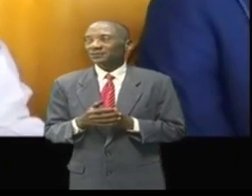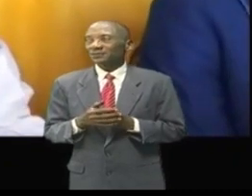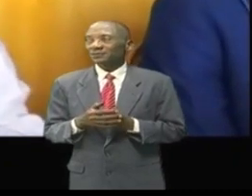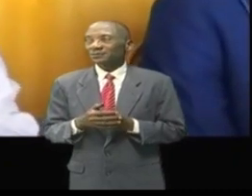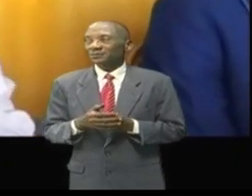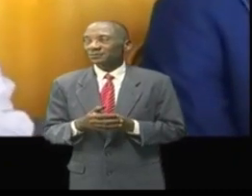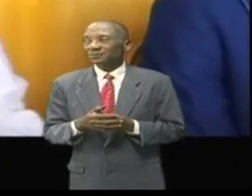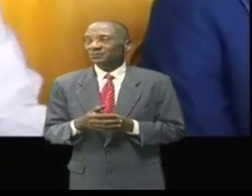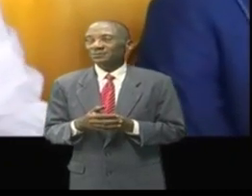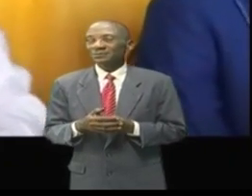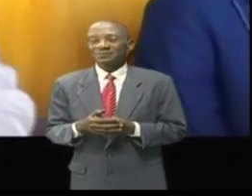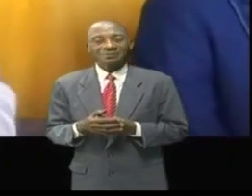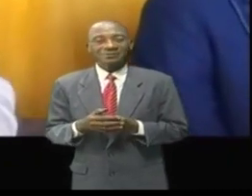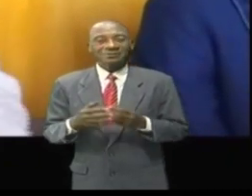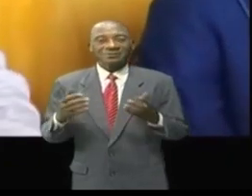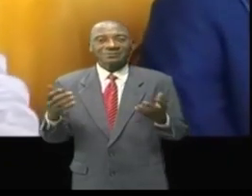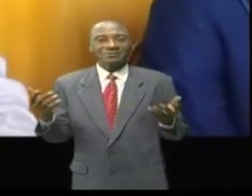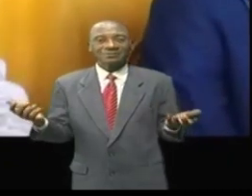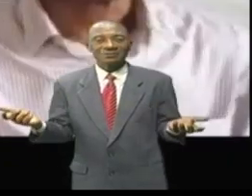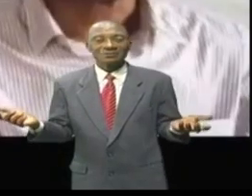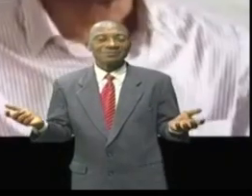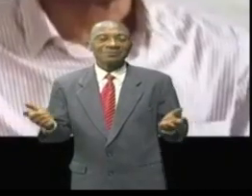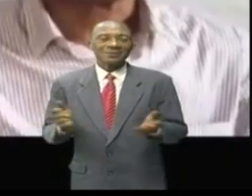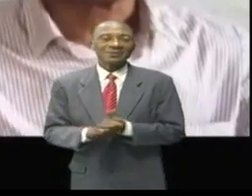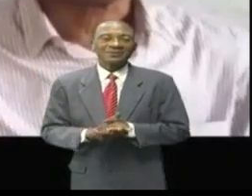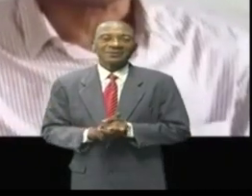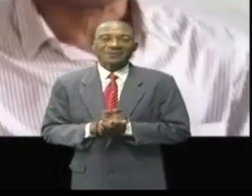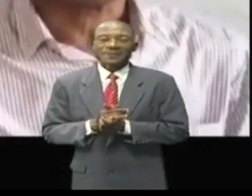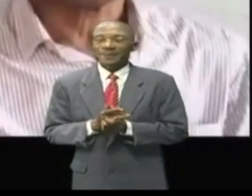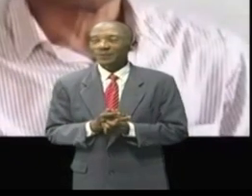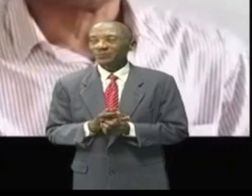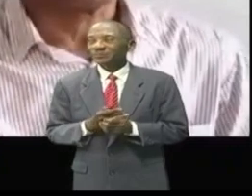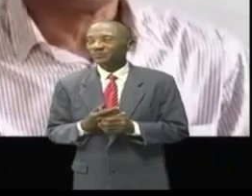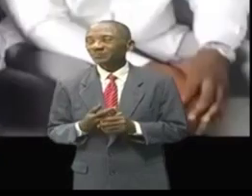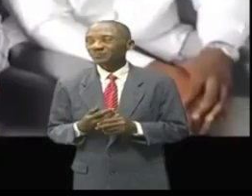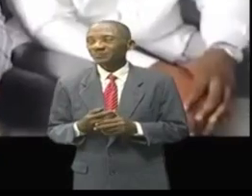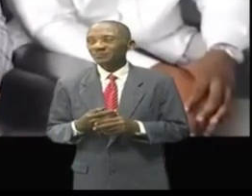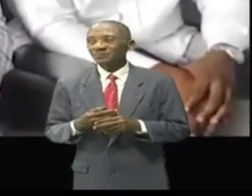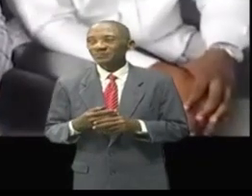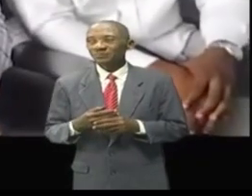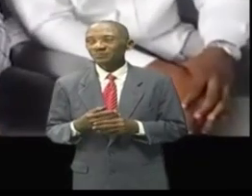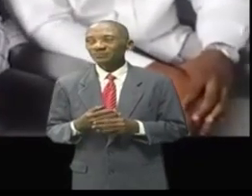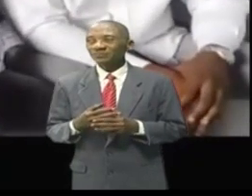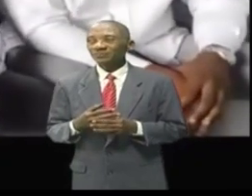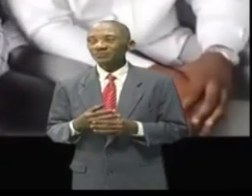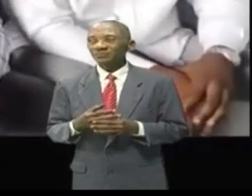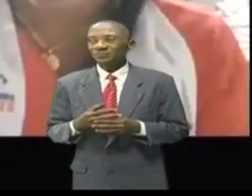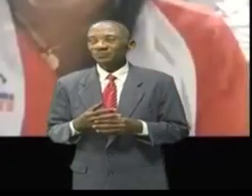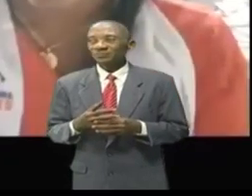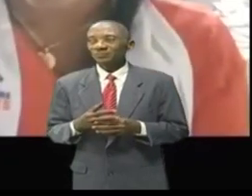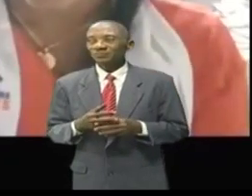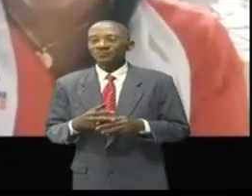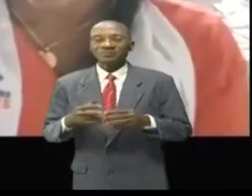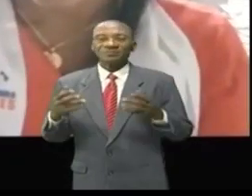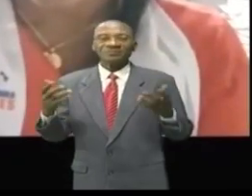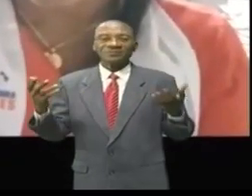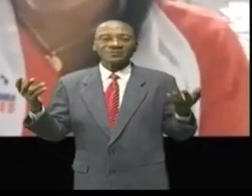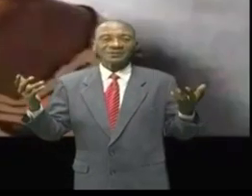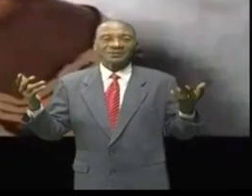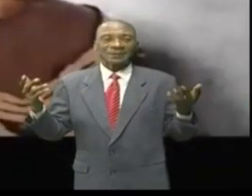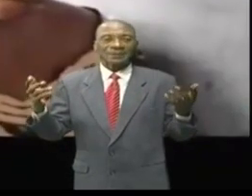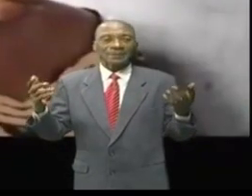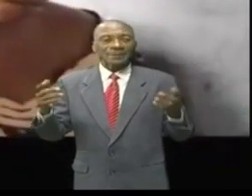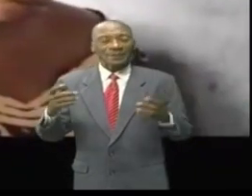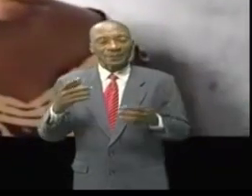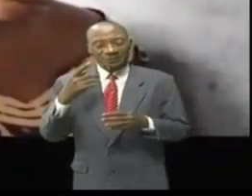Banzao, vice-président chargé de l'administration de l'UVT, a été clair. Soutenons tous le président Félix-Antoine Tshisekedi